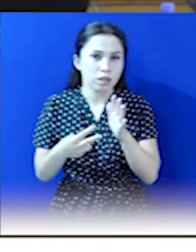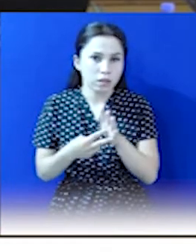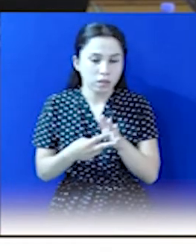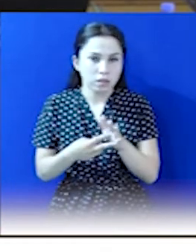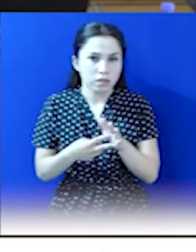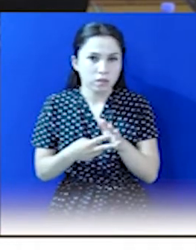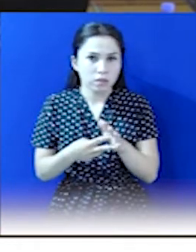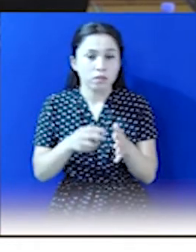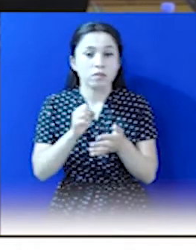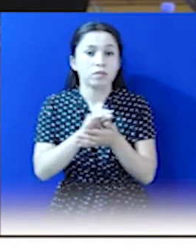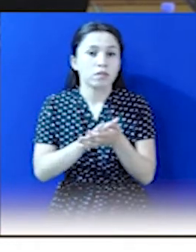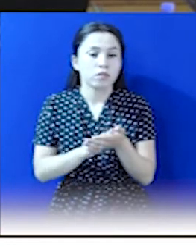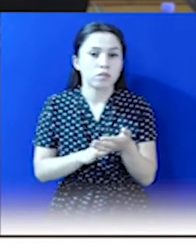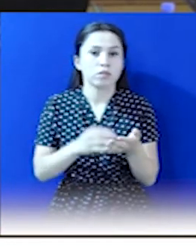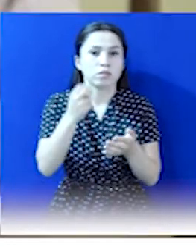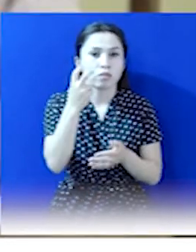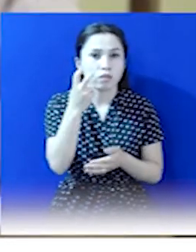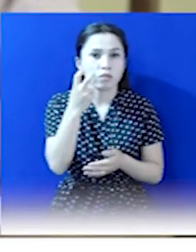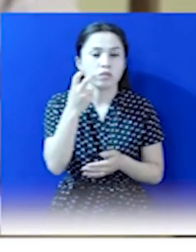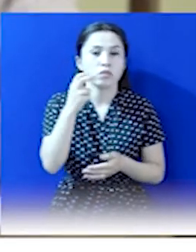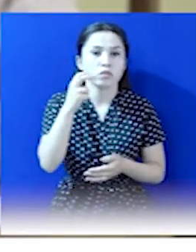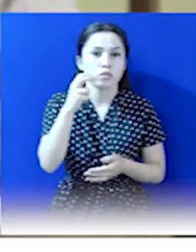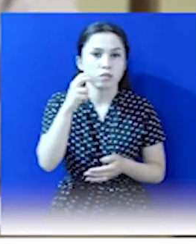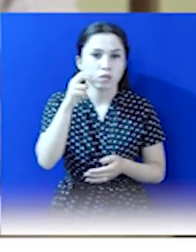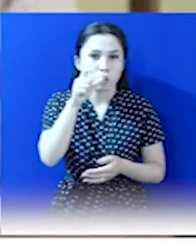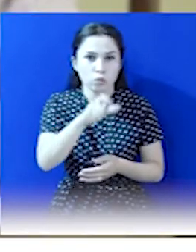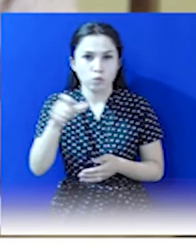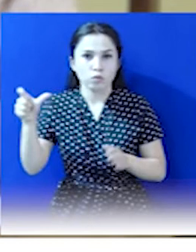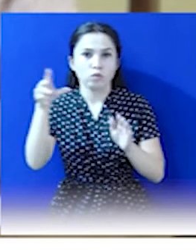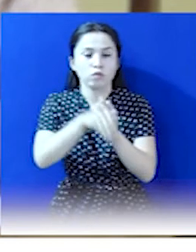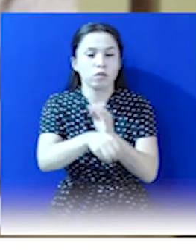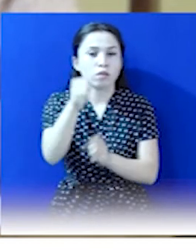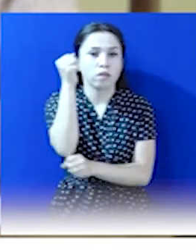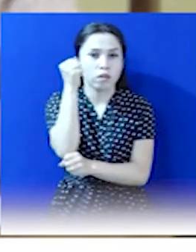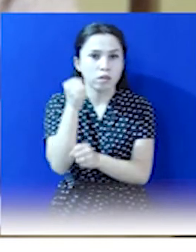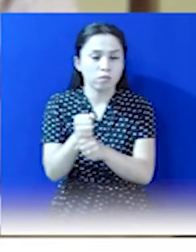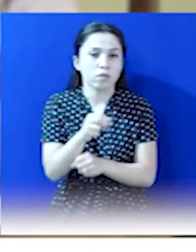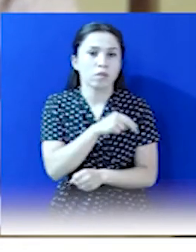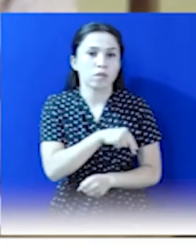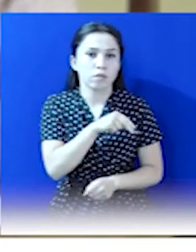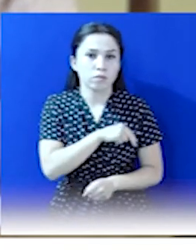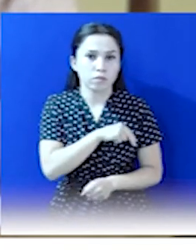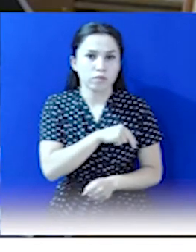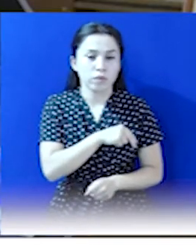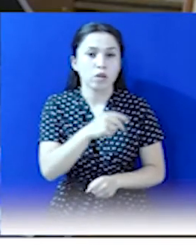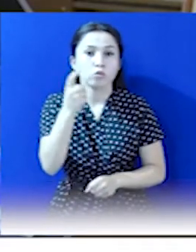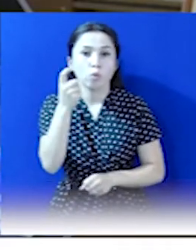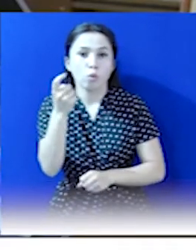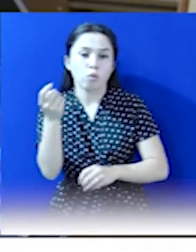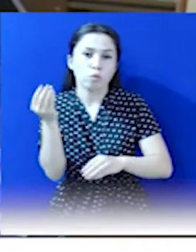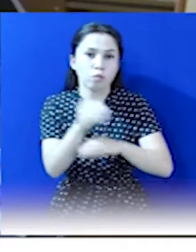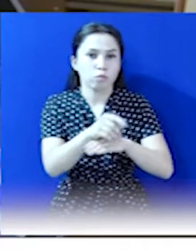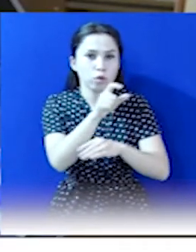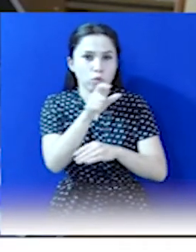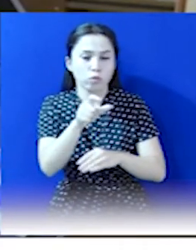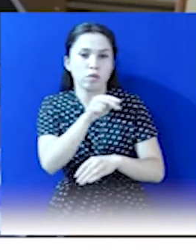білдірді. Қазіргі таңда аталған торапқа жұмыспен қамтудың жол картасы бағдарламасы аясында бөлінген қаражат есебінен қиыршық тас